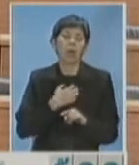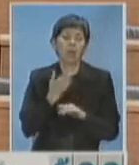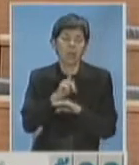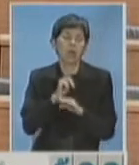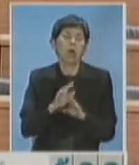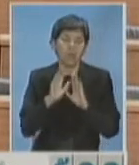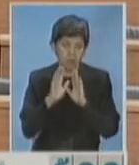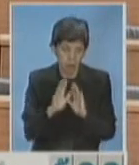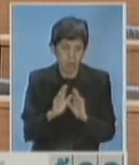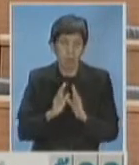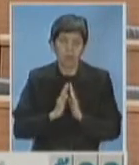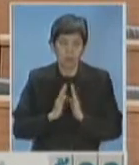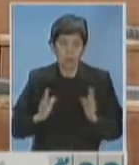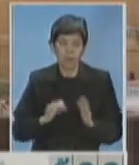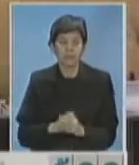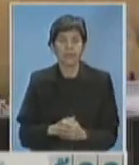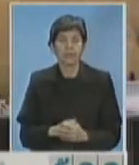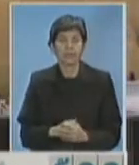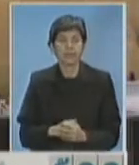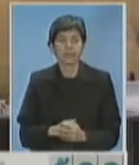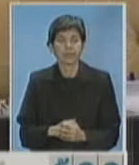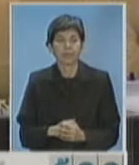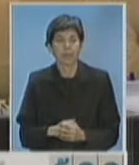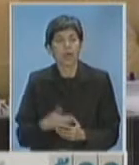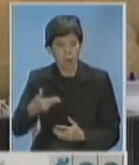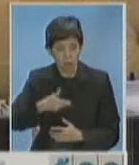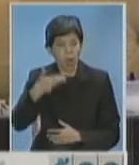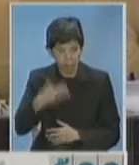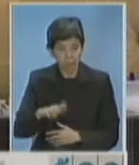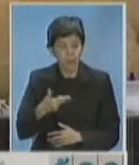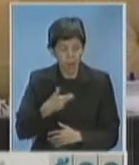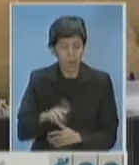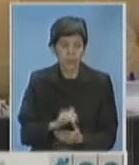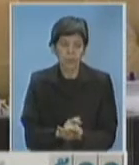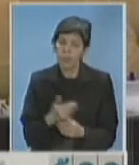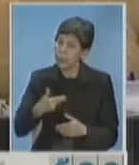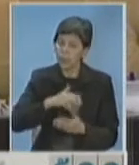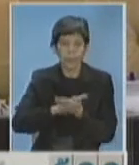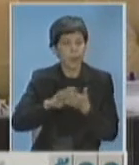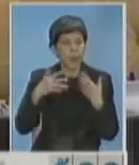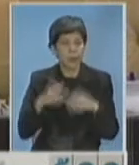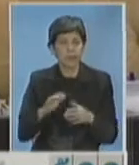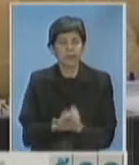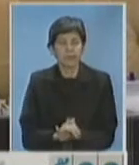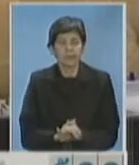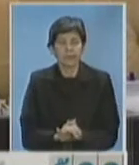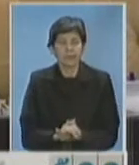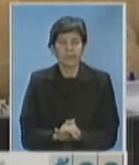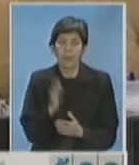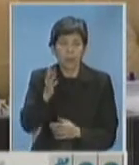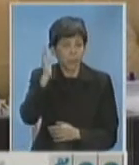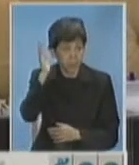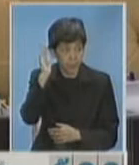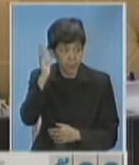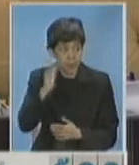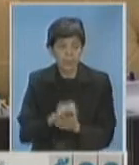ธานด้วยครับกราบขอบพระคุณครับ ท่านได้ขออนุญาตแล้วได้รับการอนุญาตแล้วนะครับส่วนประเด็นที่ท่านอภิปราย